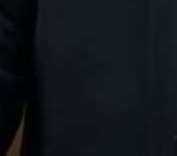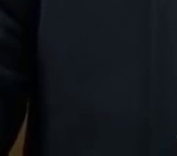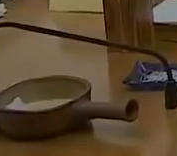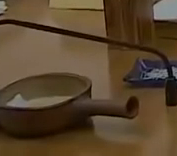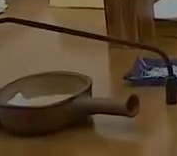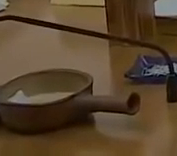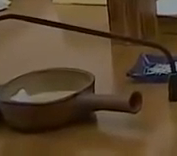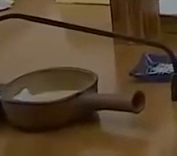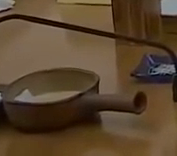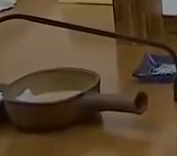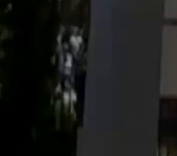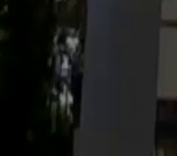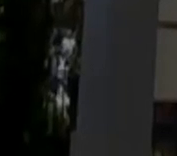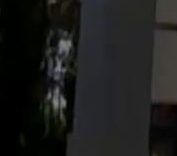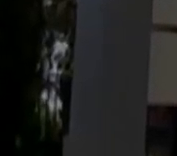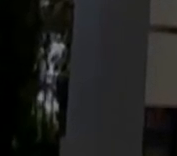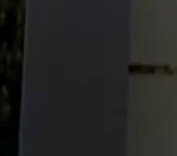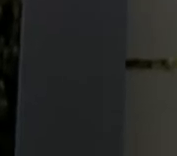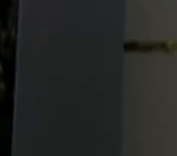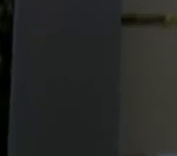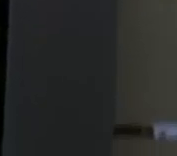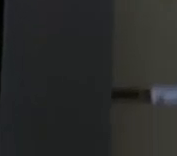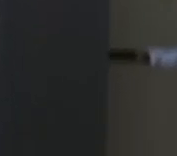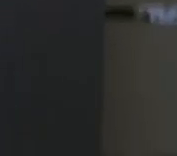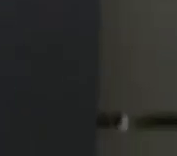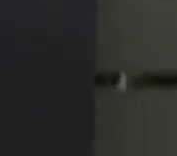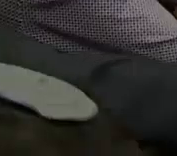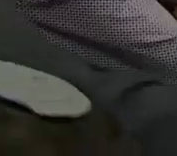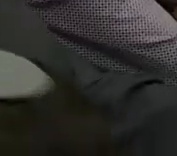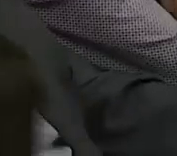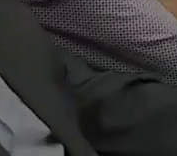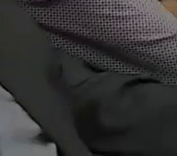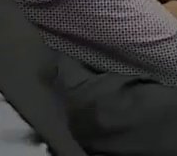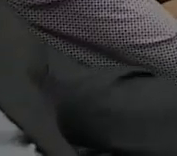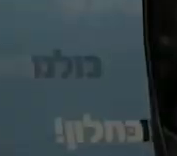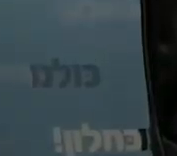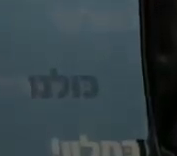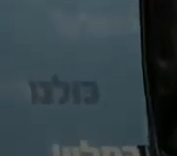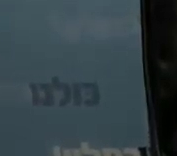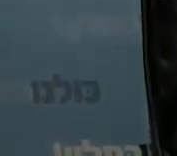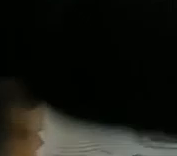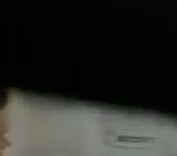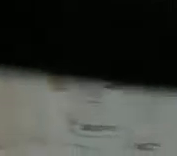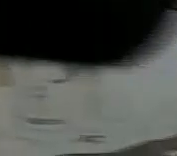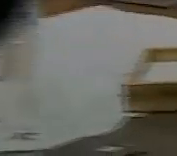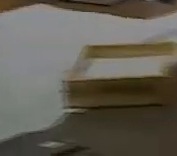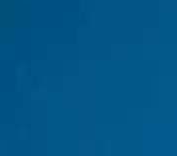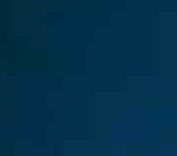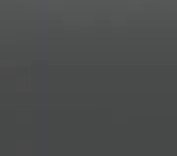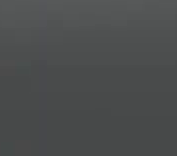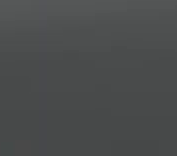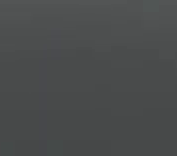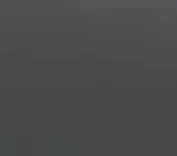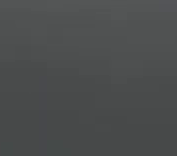על התקציב פרסום ראשון. למרות ההסכם החתום, חברים בקואליציה מסרבים לדרישות כחלון. מיד